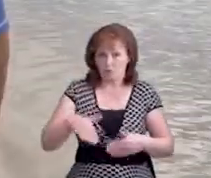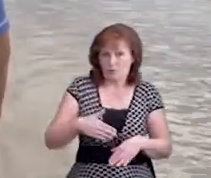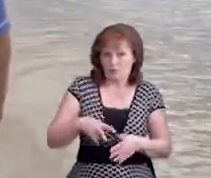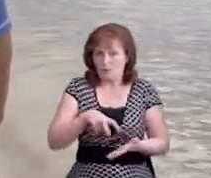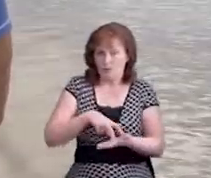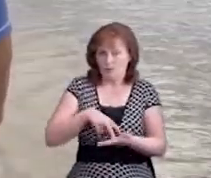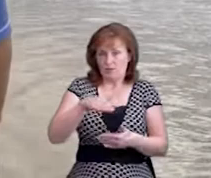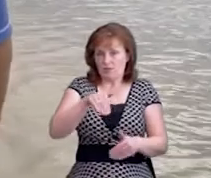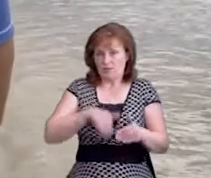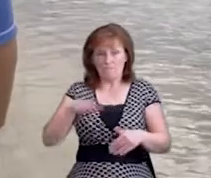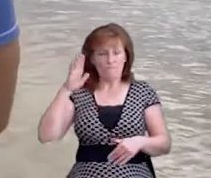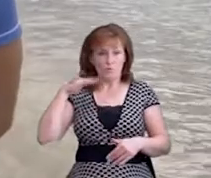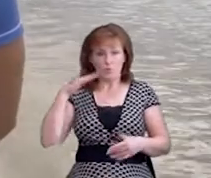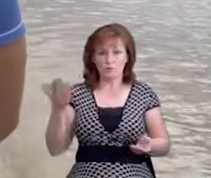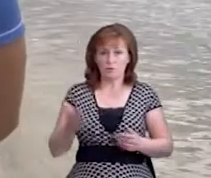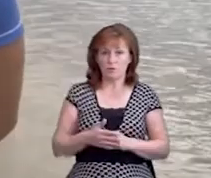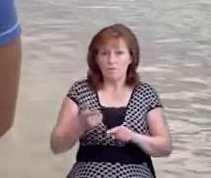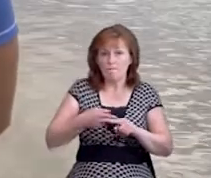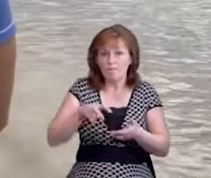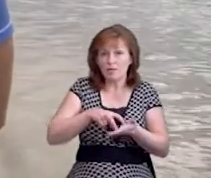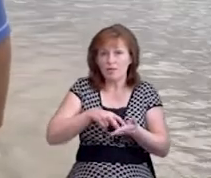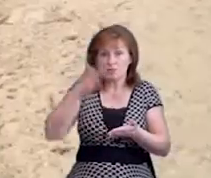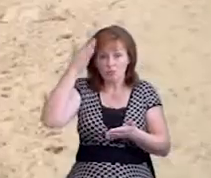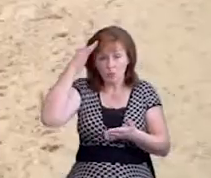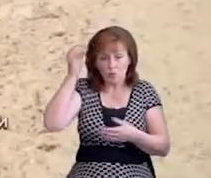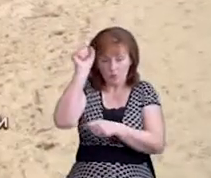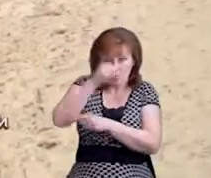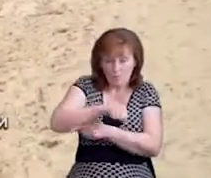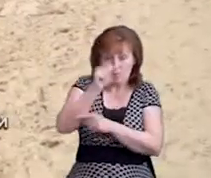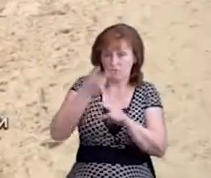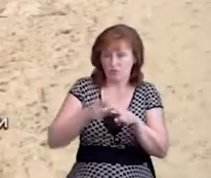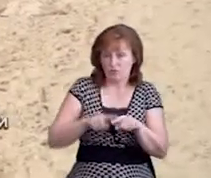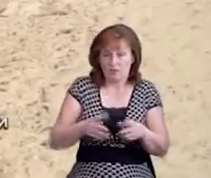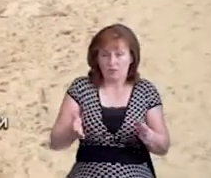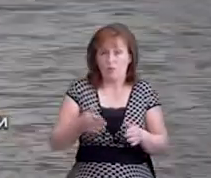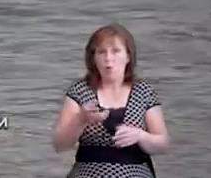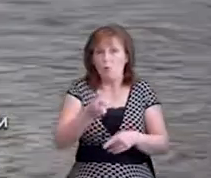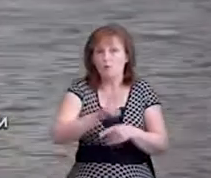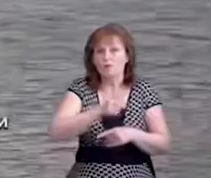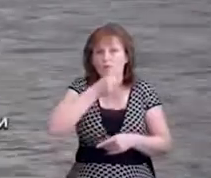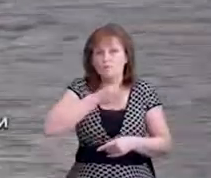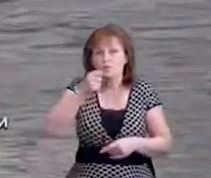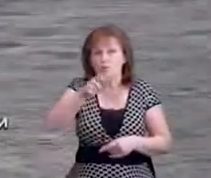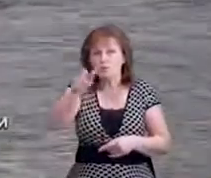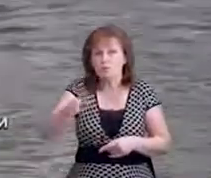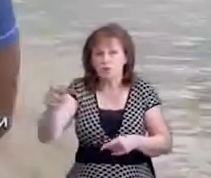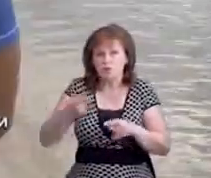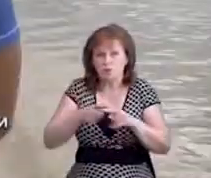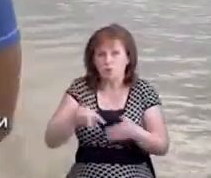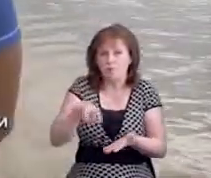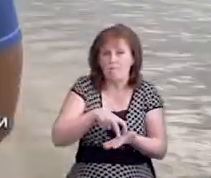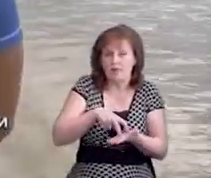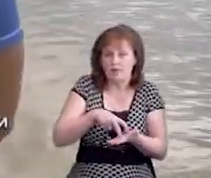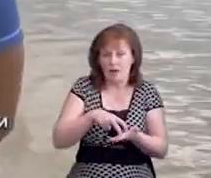ребенок после этого, бывают такие случаи, боятся даже голову мочить в душе. Там приходили даже взрослые люди, которым было сложно окунуть лицо в воду.